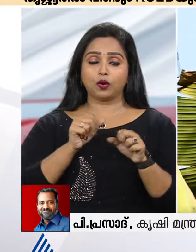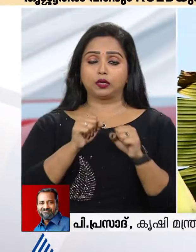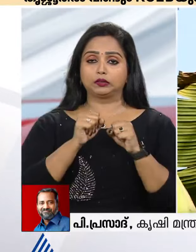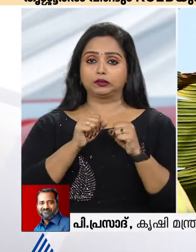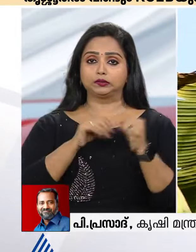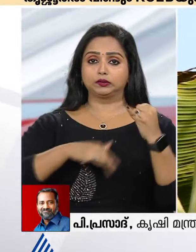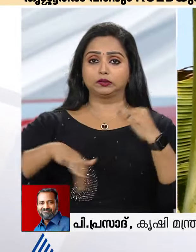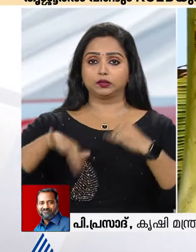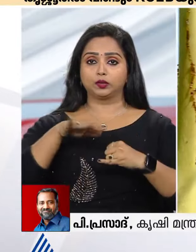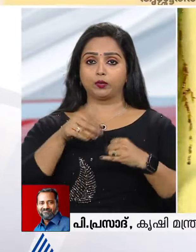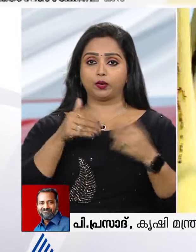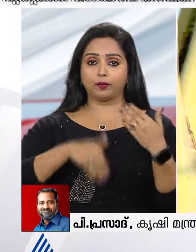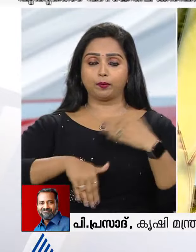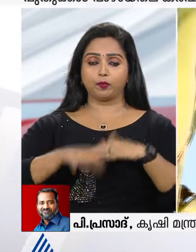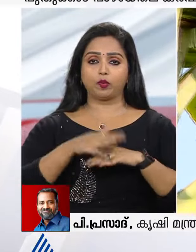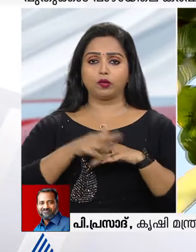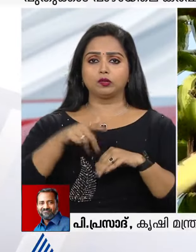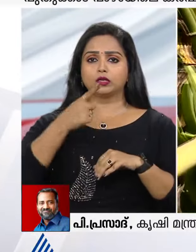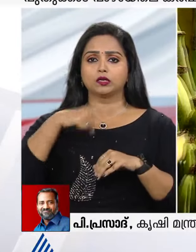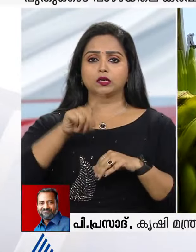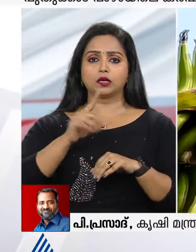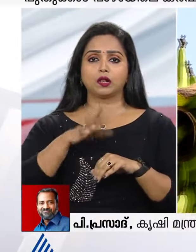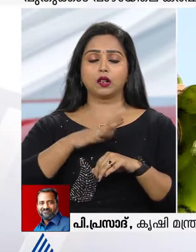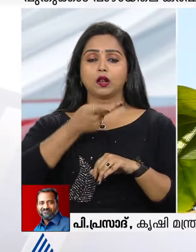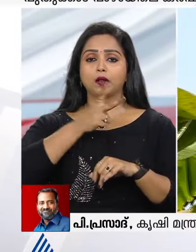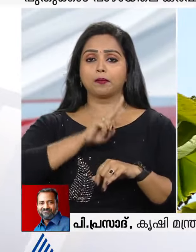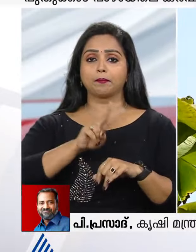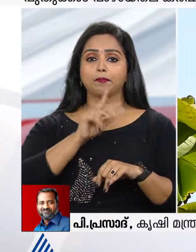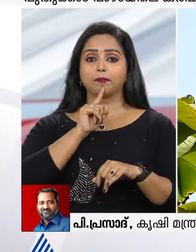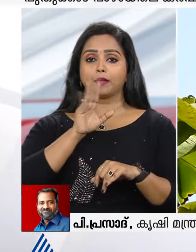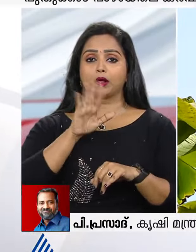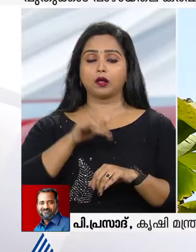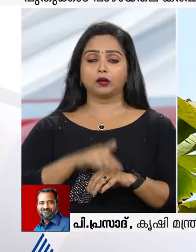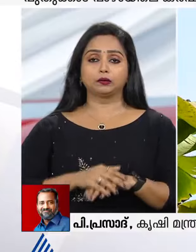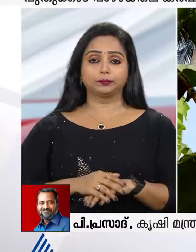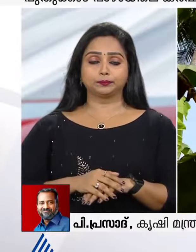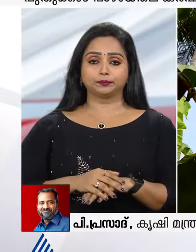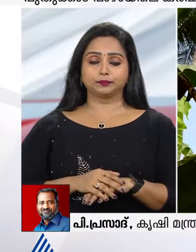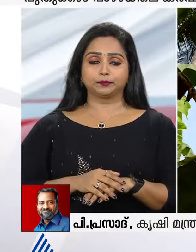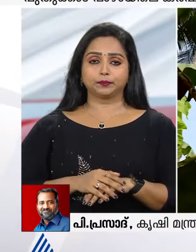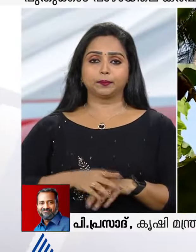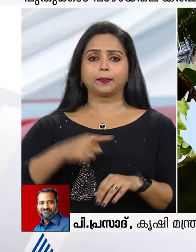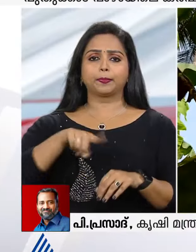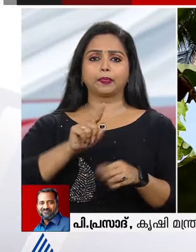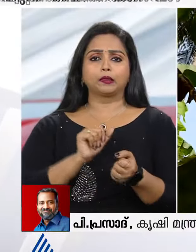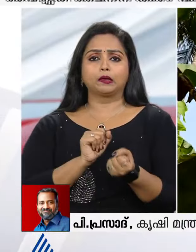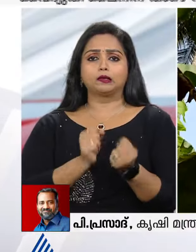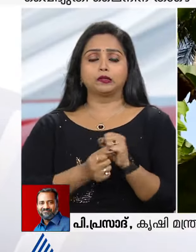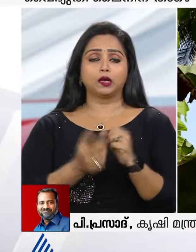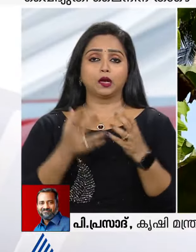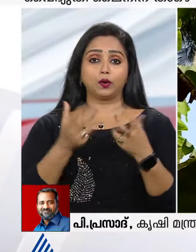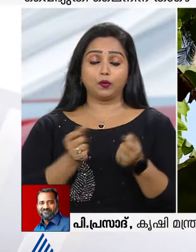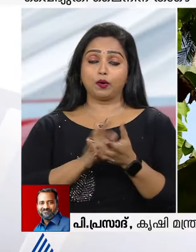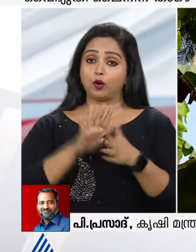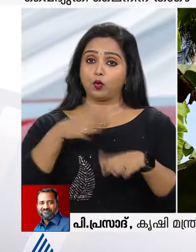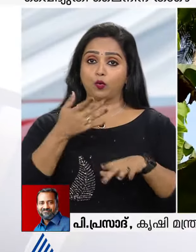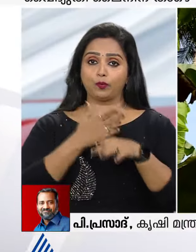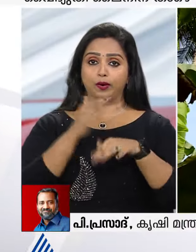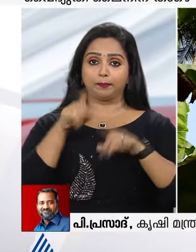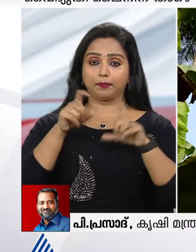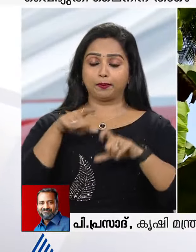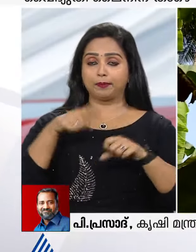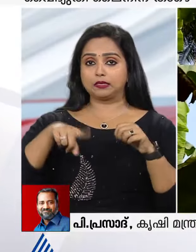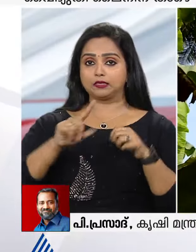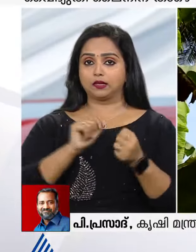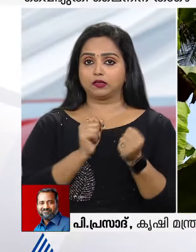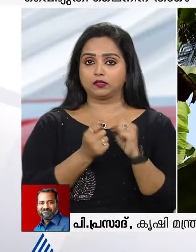ബുദ്ധിമുട്ടാവുന്ന തരത്തിലേക്കും അങ്ങനെ ചെയ്ത് ശരിയല്ല എന്നും പ്രതികരിക്കുന്ന തരത്തിലേക്ക് എത്തി. അതൊക്കെ കൊണ്ട് തിരുത്തേണ്ടതാണ്. നാളുകളിൽ എവിടെ പോകുമ്പോൾ ജീവനക്കാർ പോകേണ്ടതാണ്. മുൻപ്